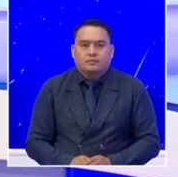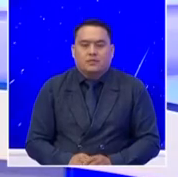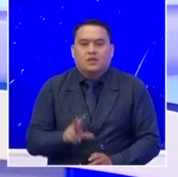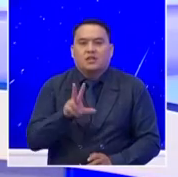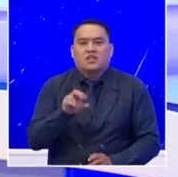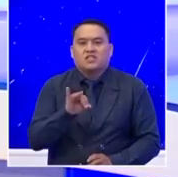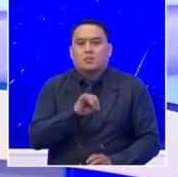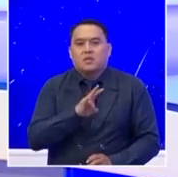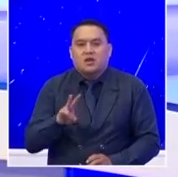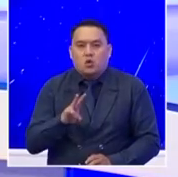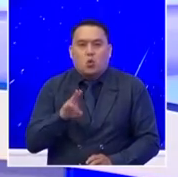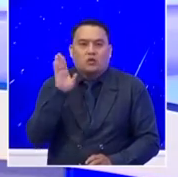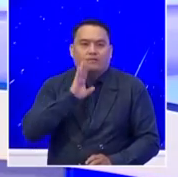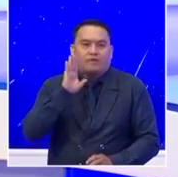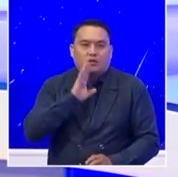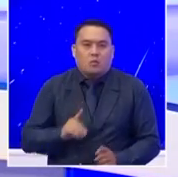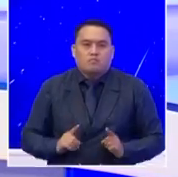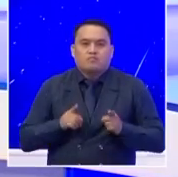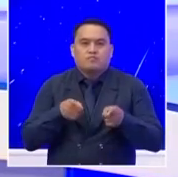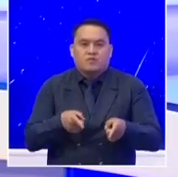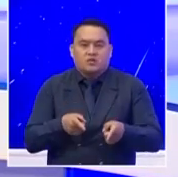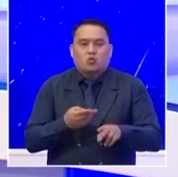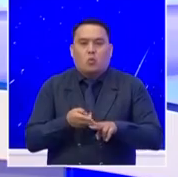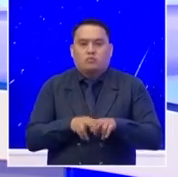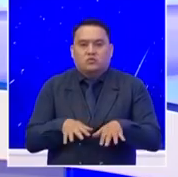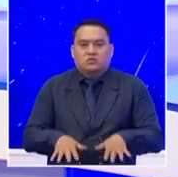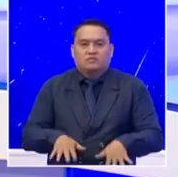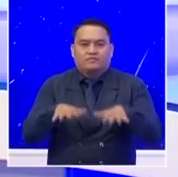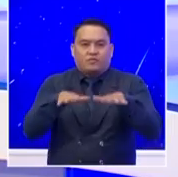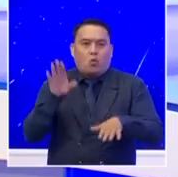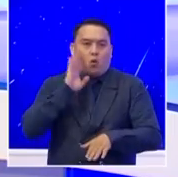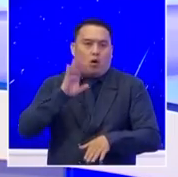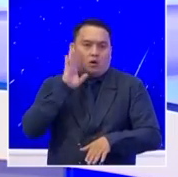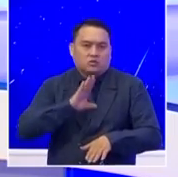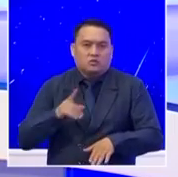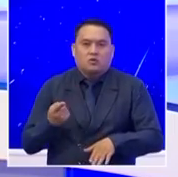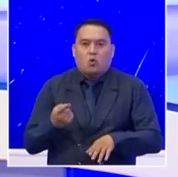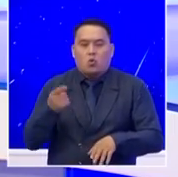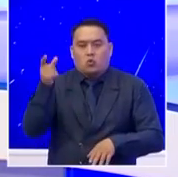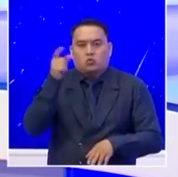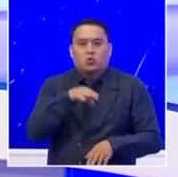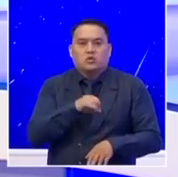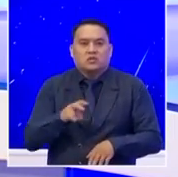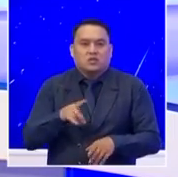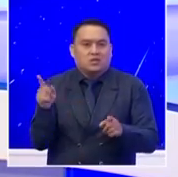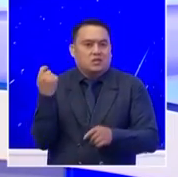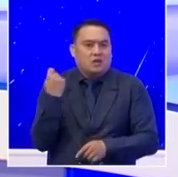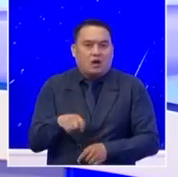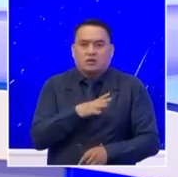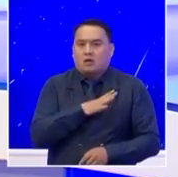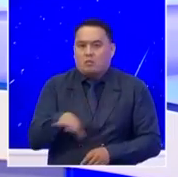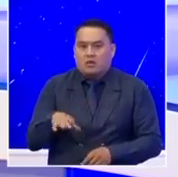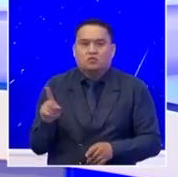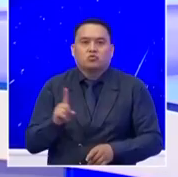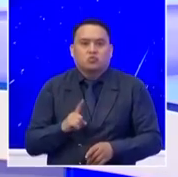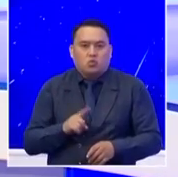300 миллионов кубометров воды поступило в Мактааральский район Туркестанской области. Наводнения подобного масштаба в регионе никогда не было. На